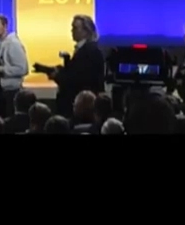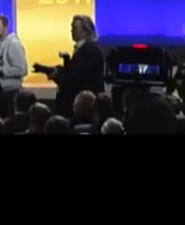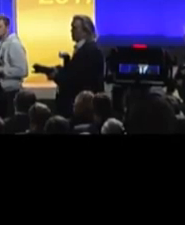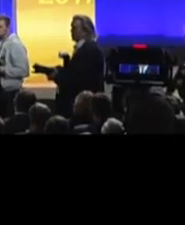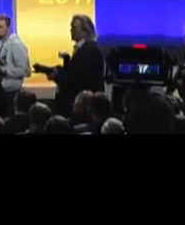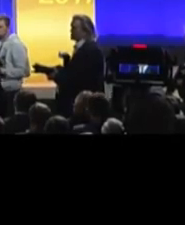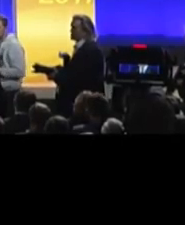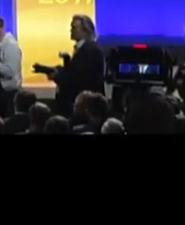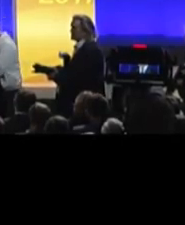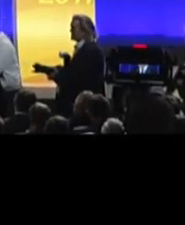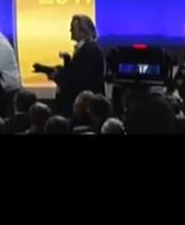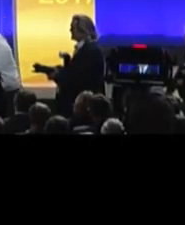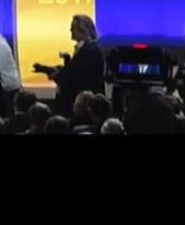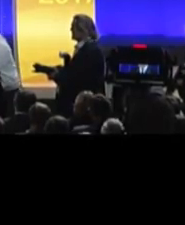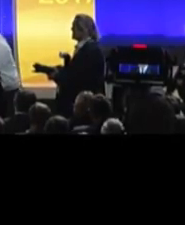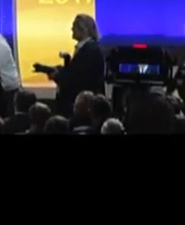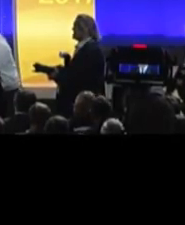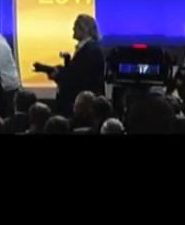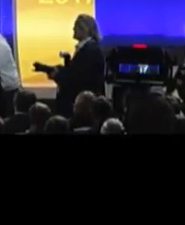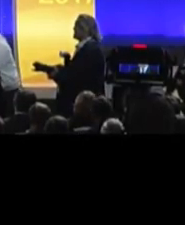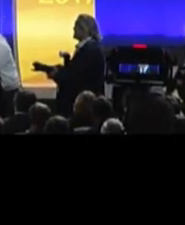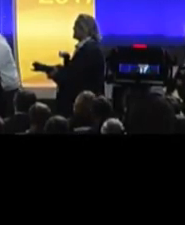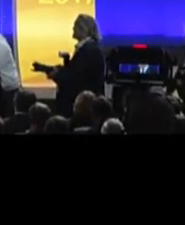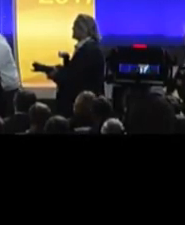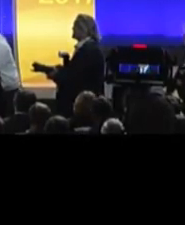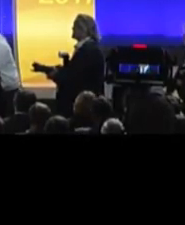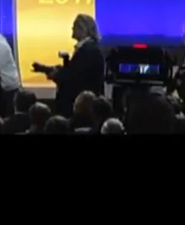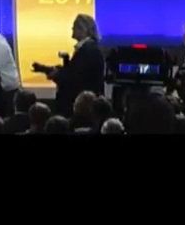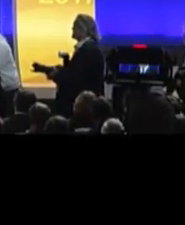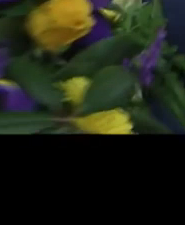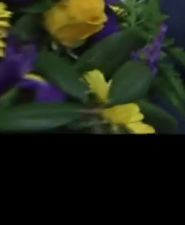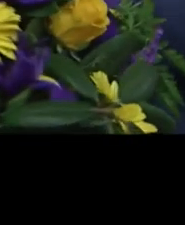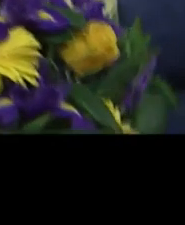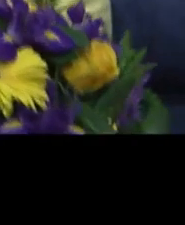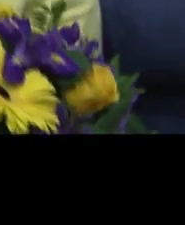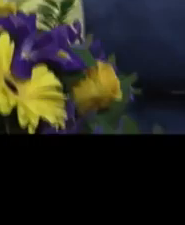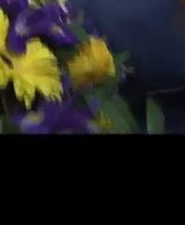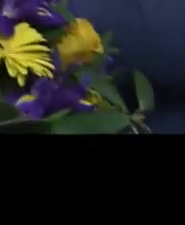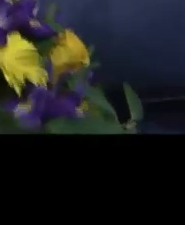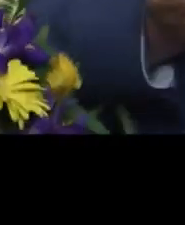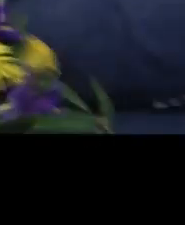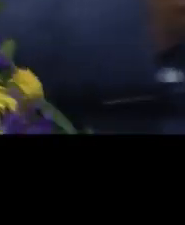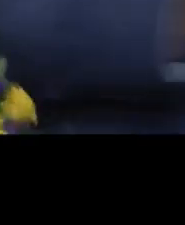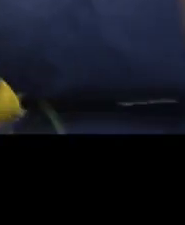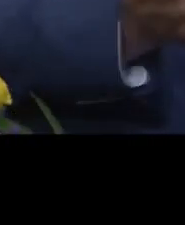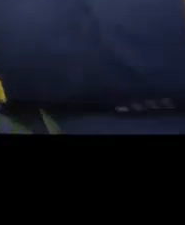Verantwortung, aber ich sag dir, das ist eine schöne Verantwortung.